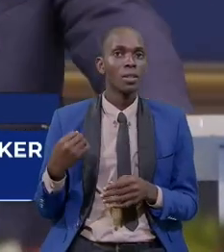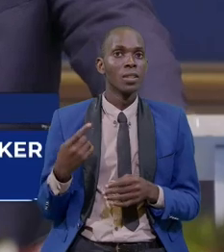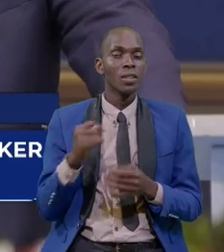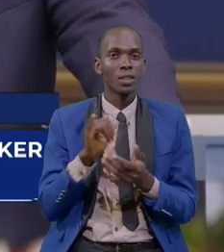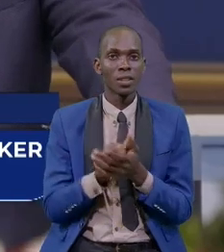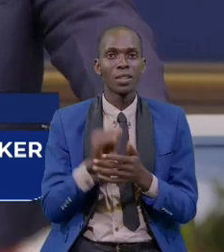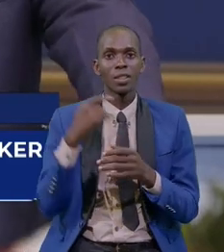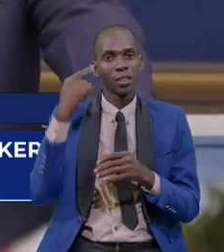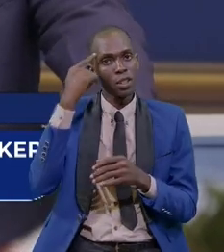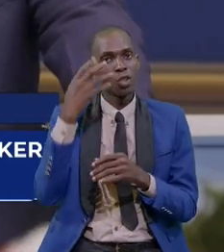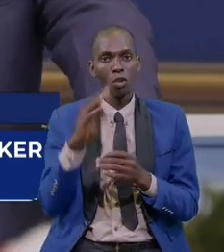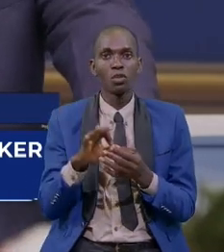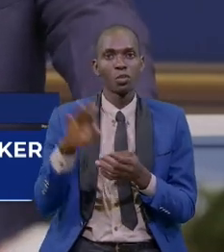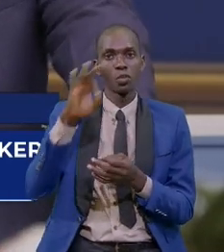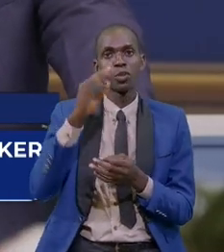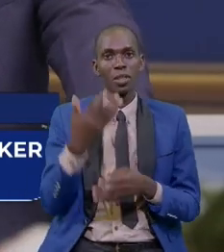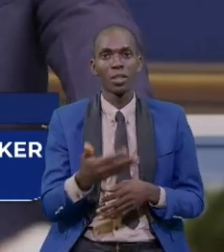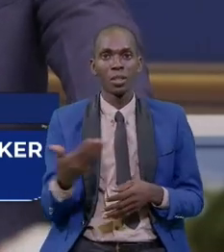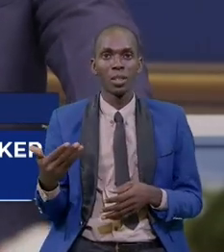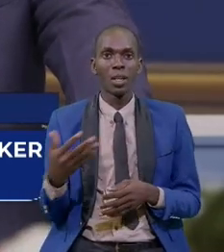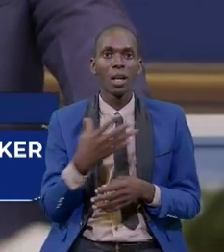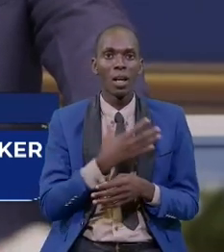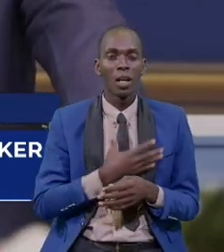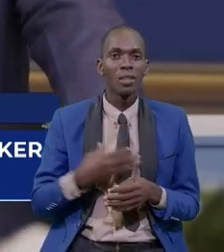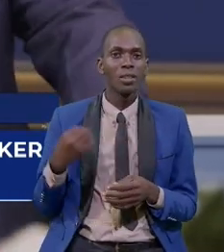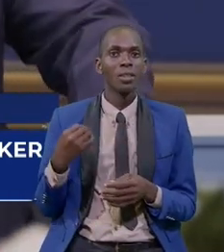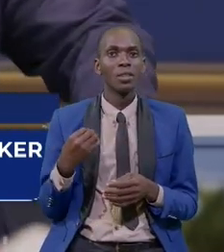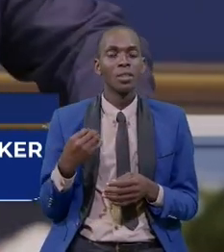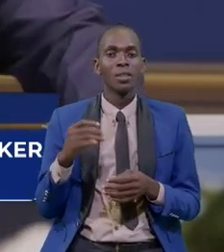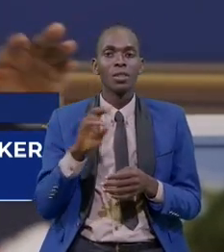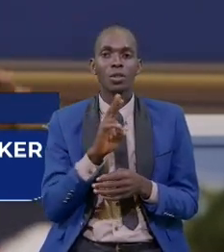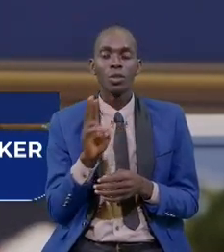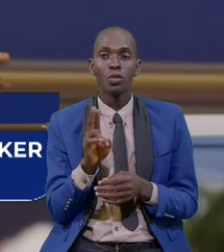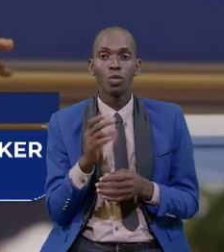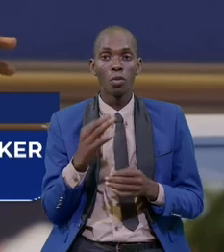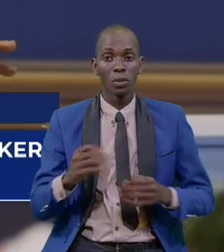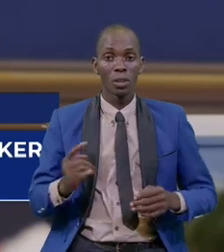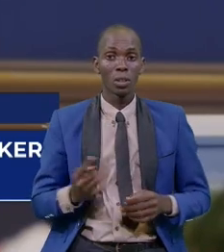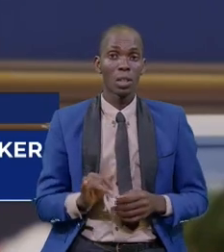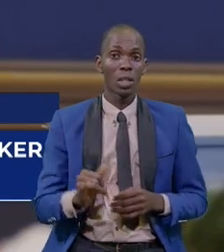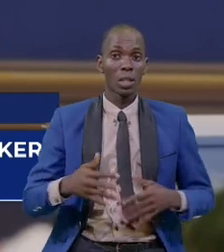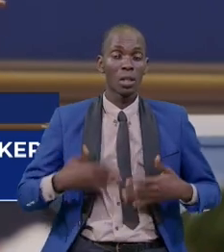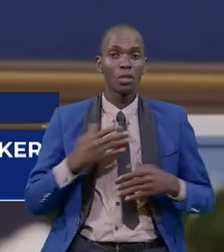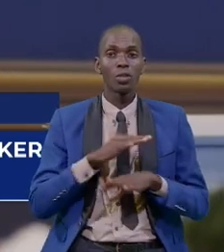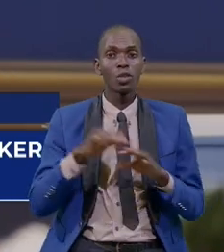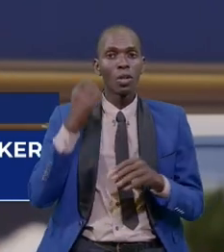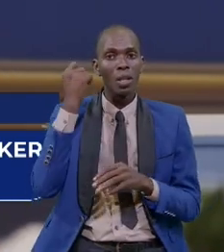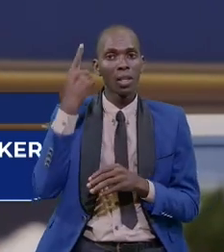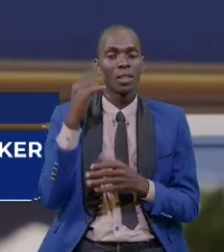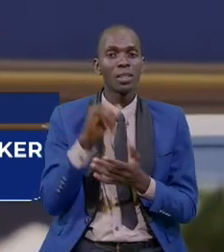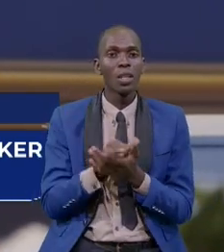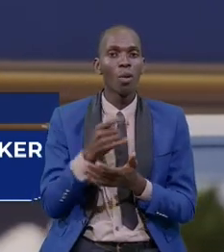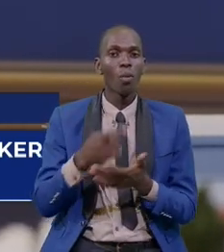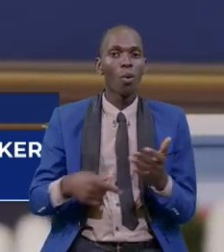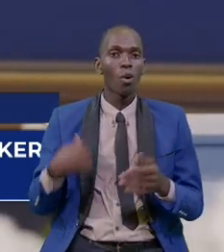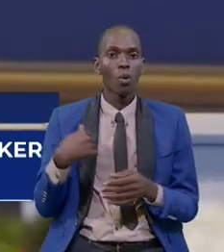Vous pensez au spirituel, vous pensez à la vie éternelle et ils ne pensent jamais, ils ne réfléchissent pas sur ce que nous